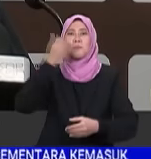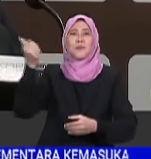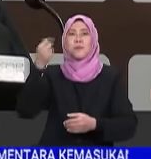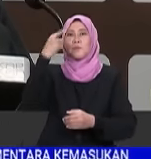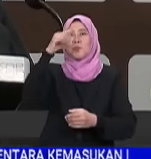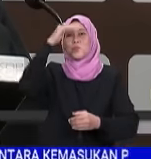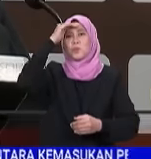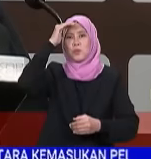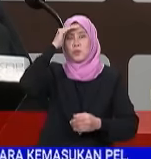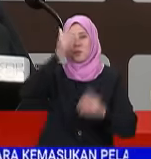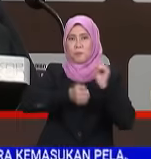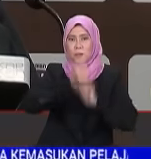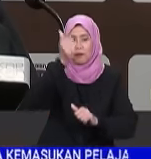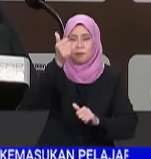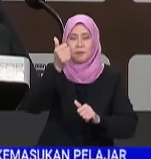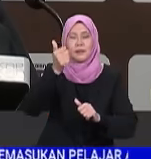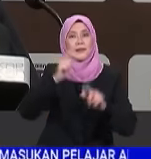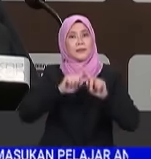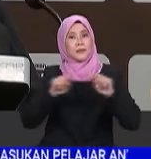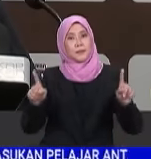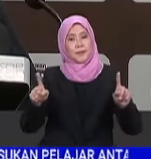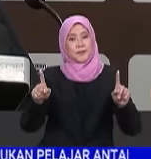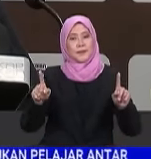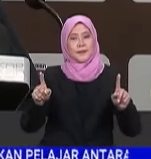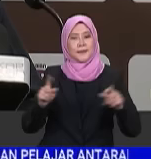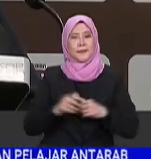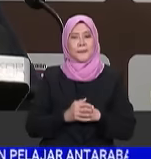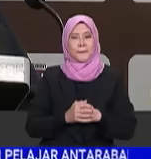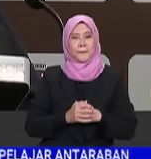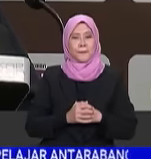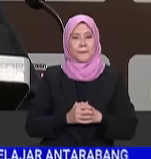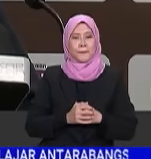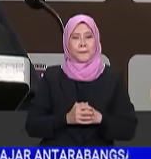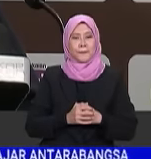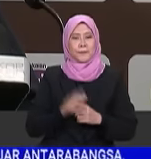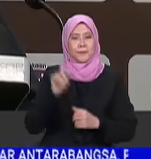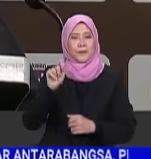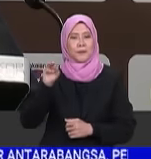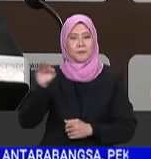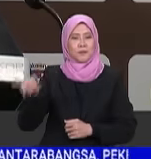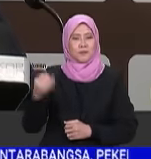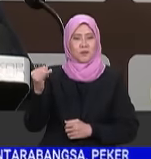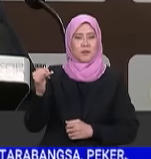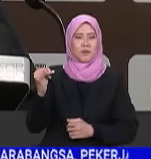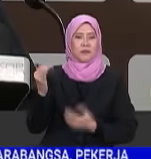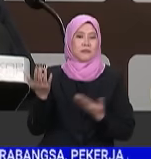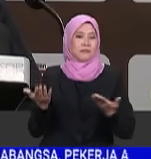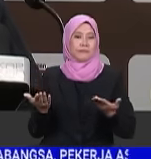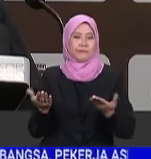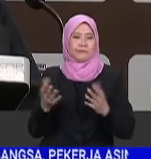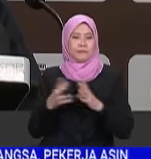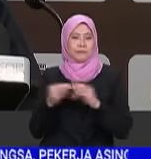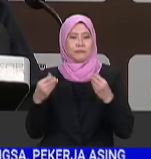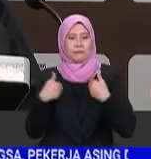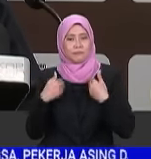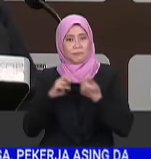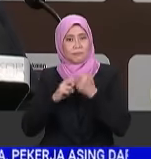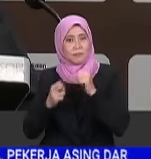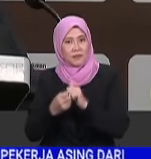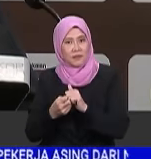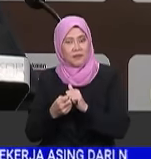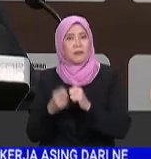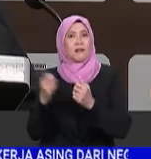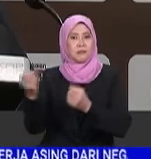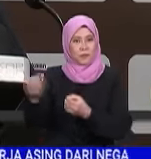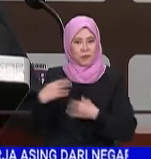GDT if at some point the management or someone or tmj thinks that is the solution well they will let me know